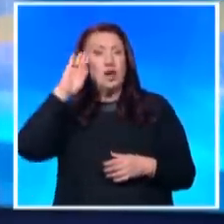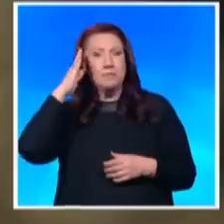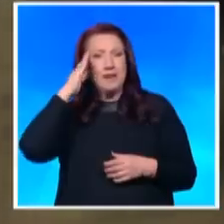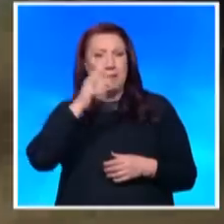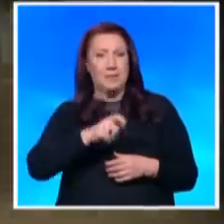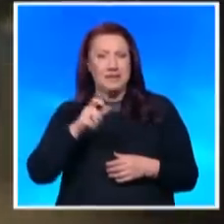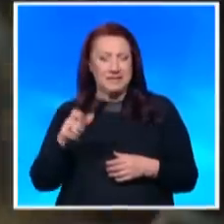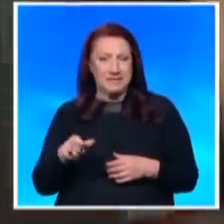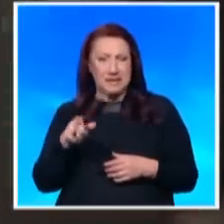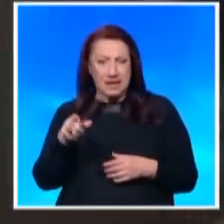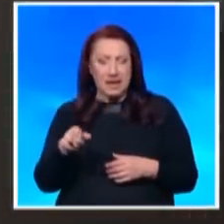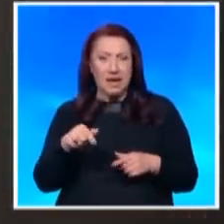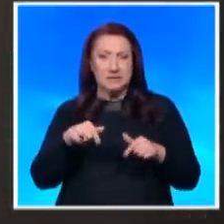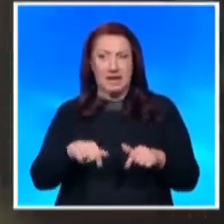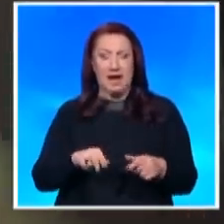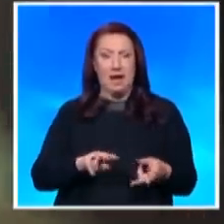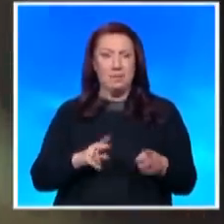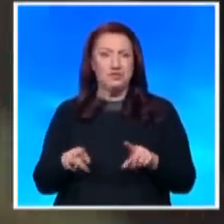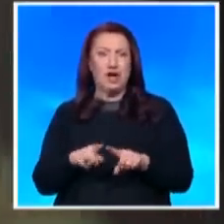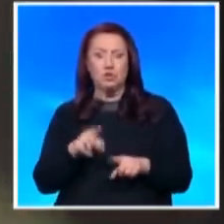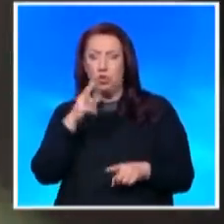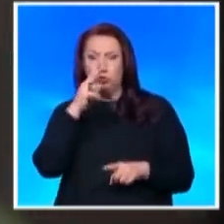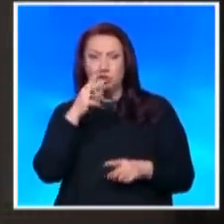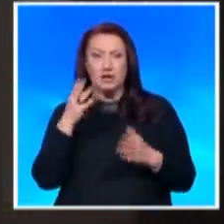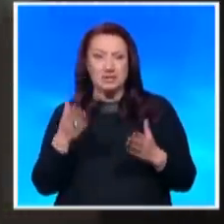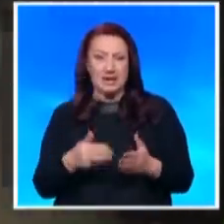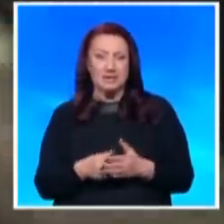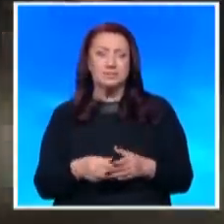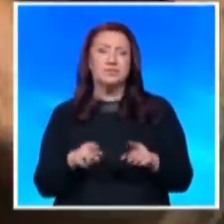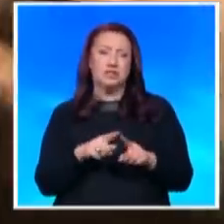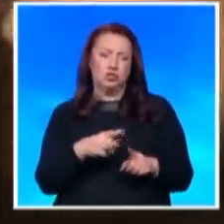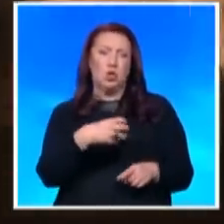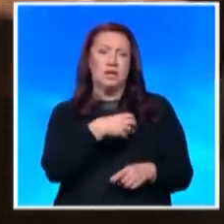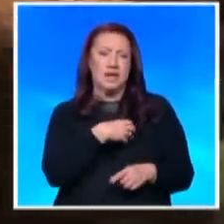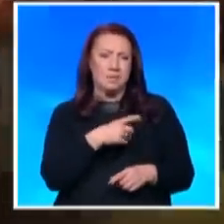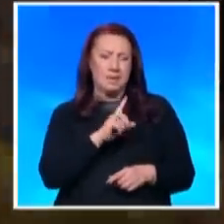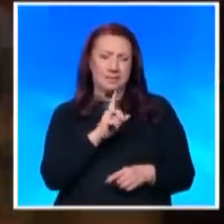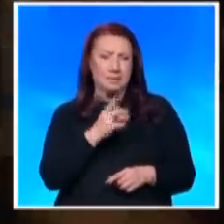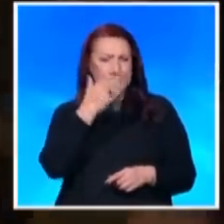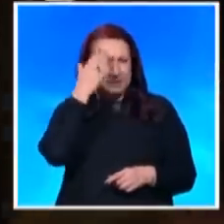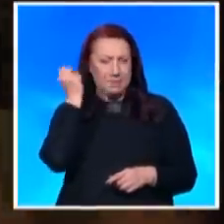шарлатани. Атанасова допълни, че ГЕРБ не могат да преглътнат ареста на Бойко Борисов от кабинета